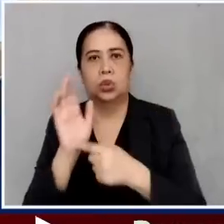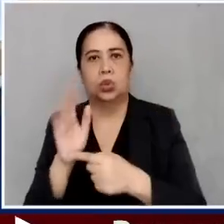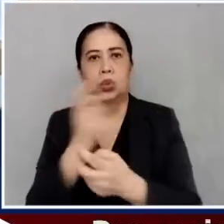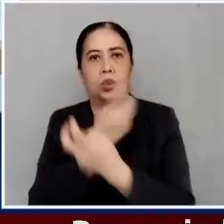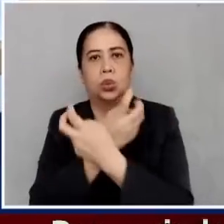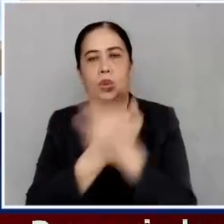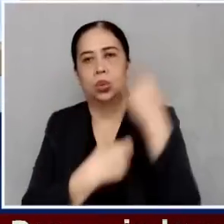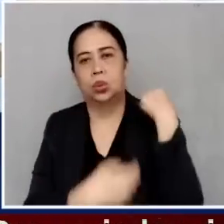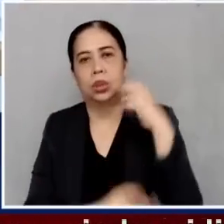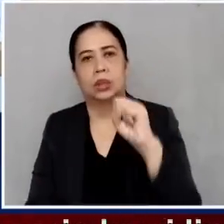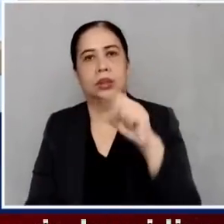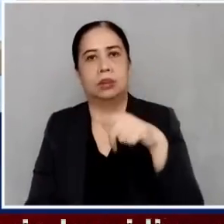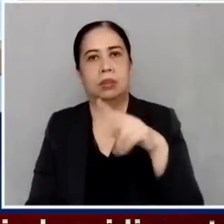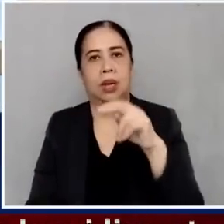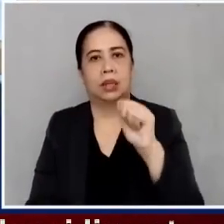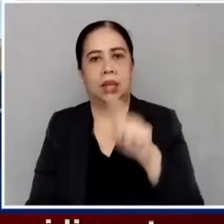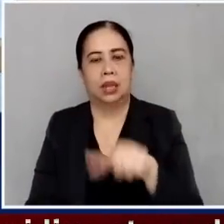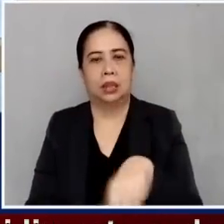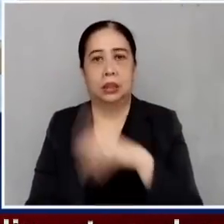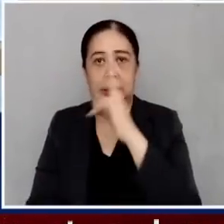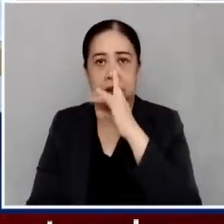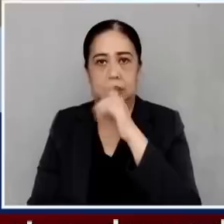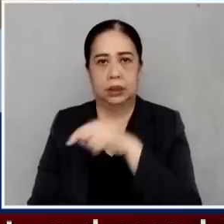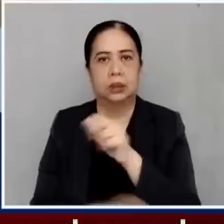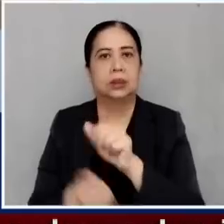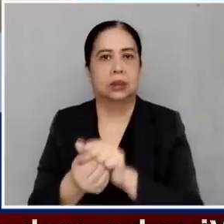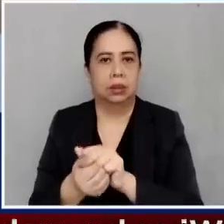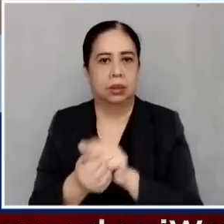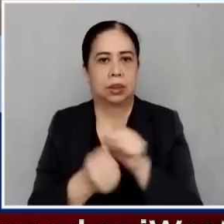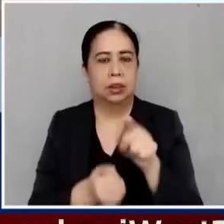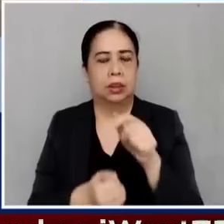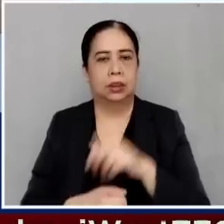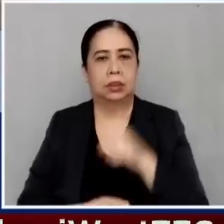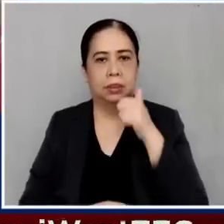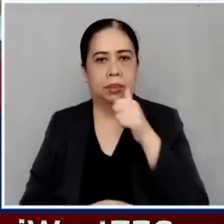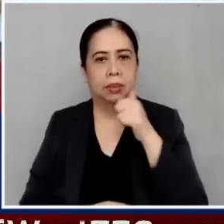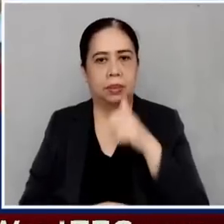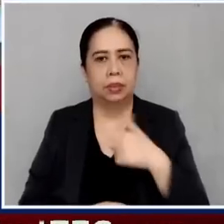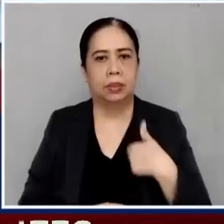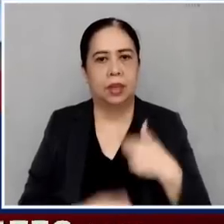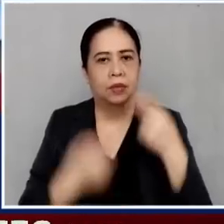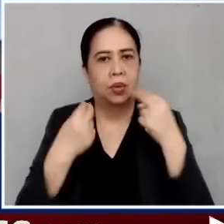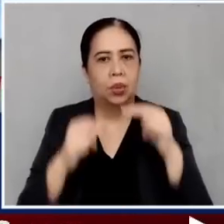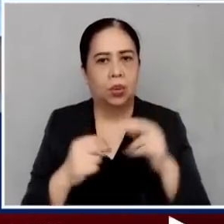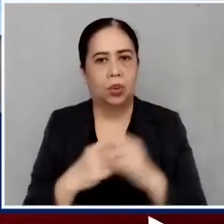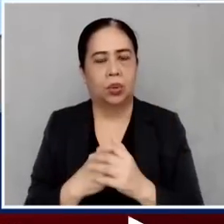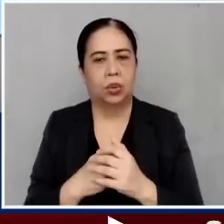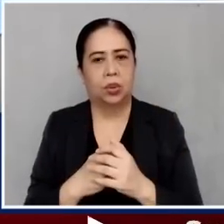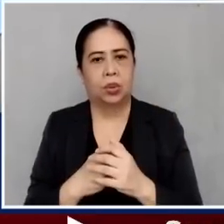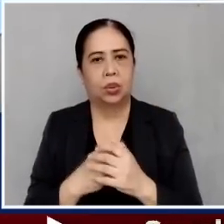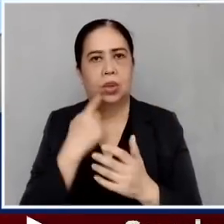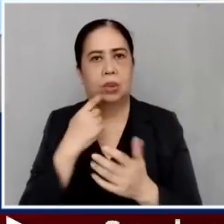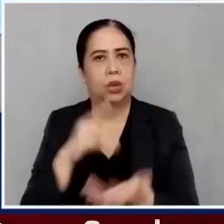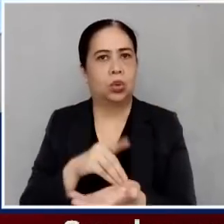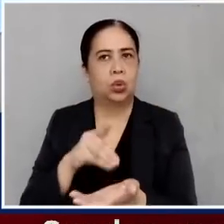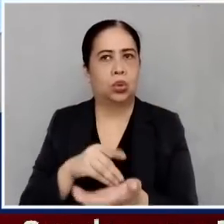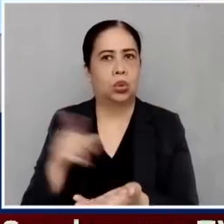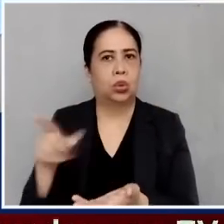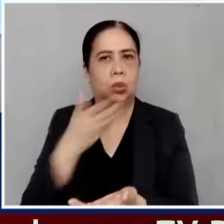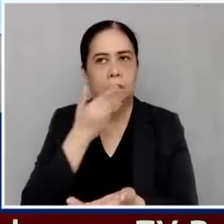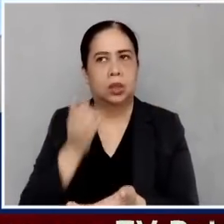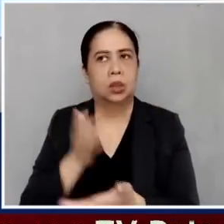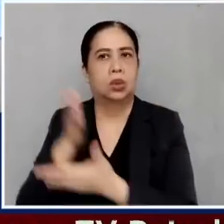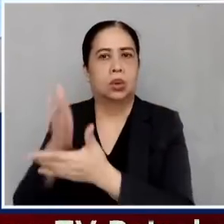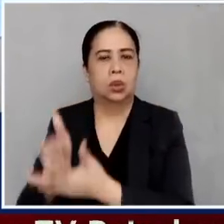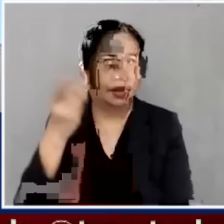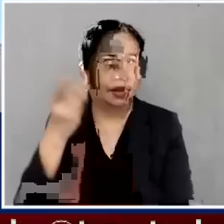ospital. Kasambahay niya umano ang isang Pinay na kasama. Meron na marita, May Dr. Chen, pero punta kami dito, wala